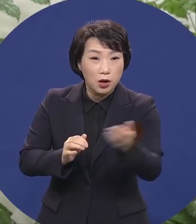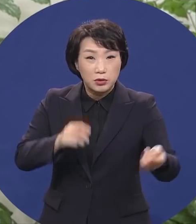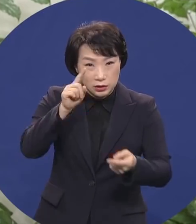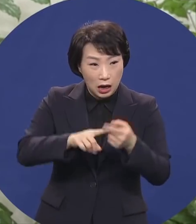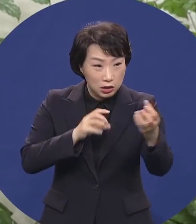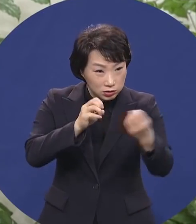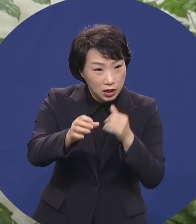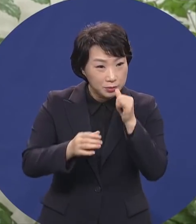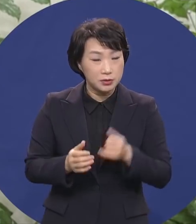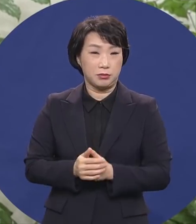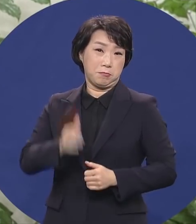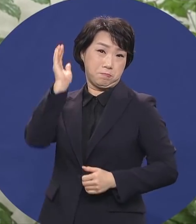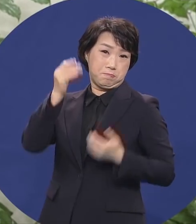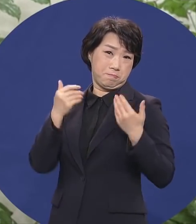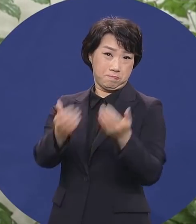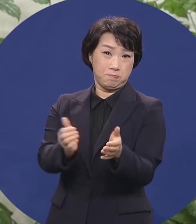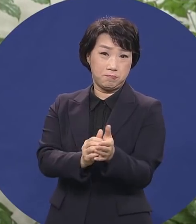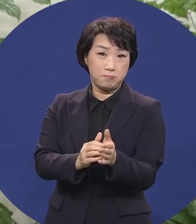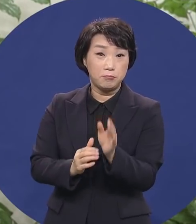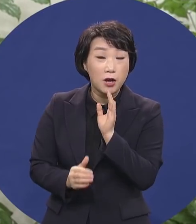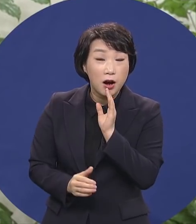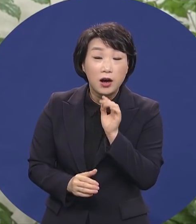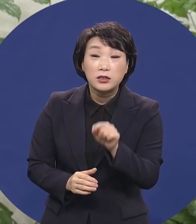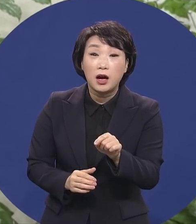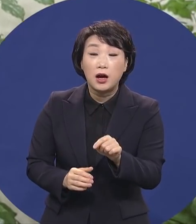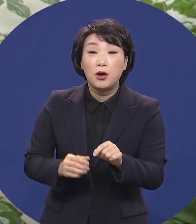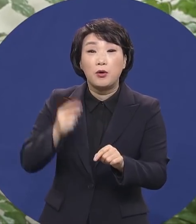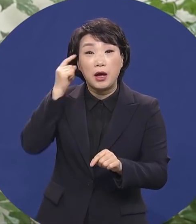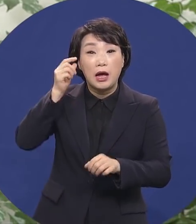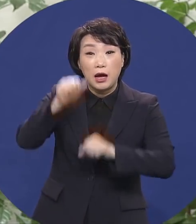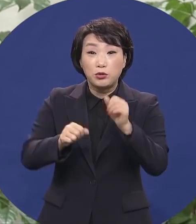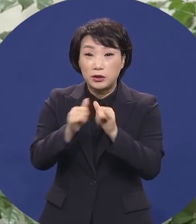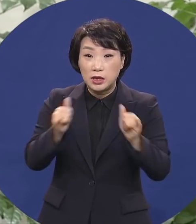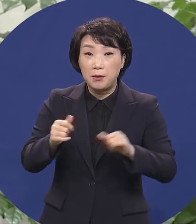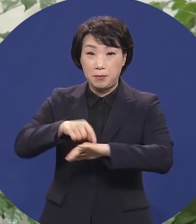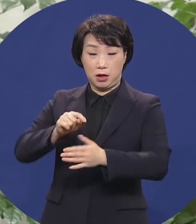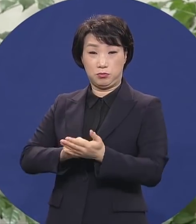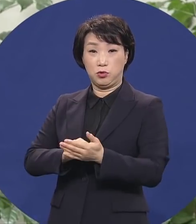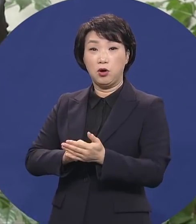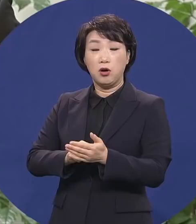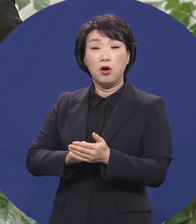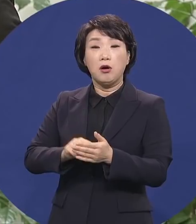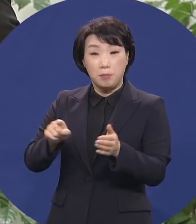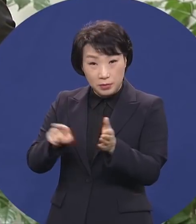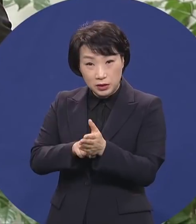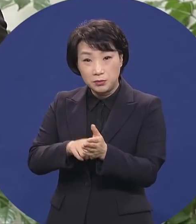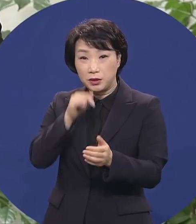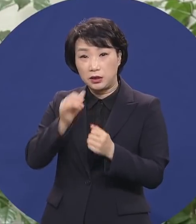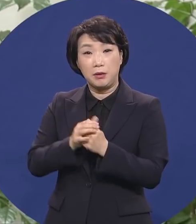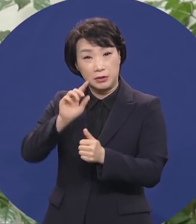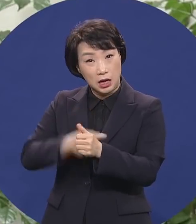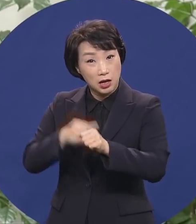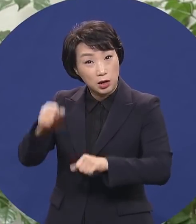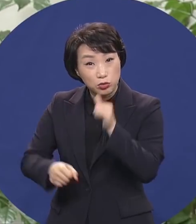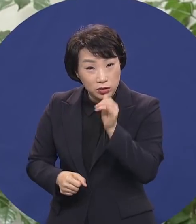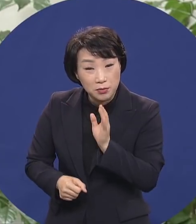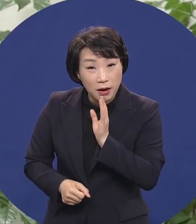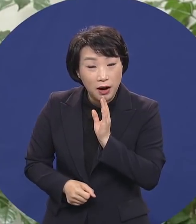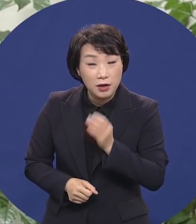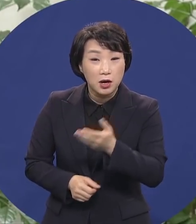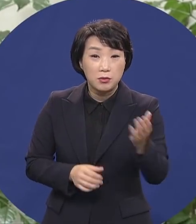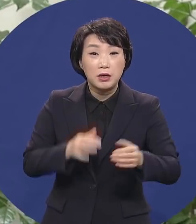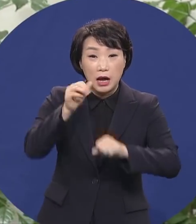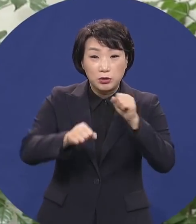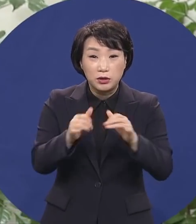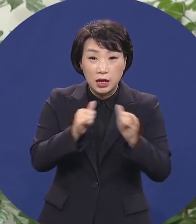이루어진다. 행동할 수 있는 사람은 마음으로도 믿기 때문에 행동하는 것이다. 행동하는 자에게는 이